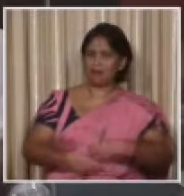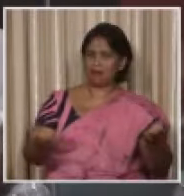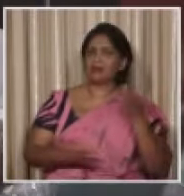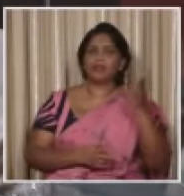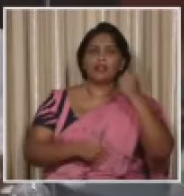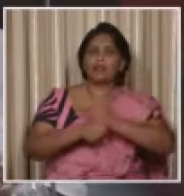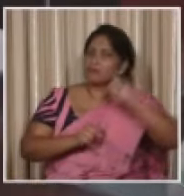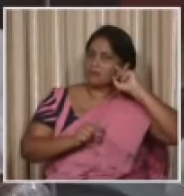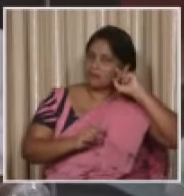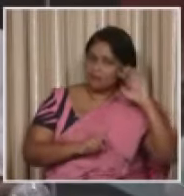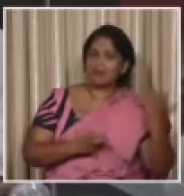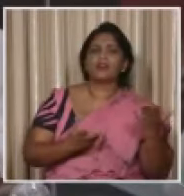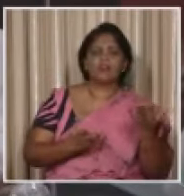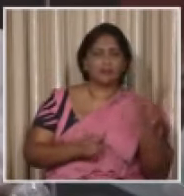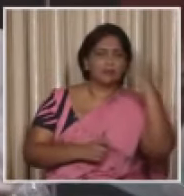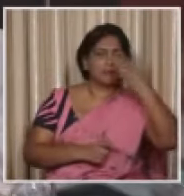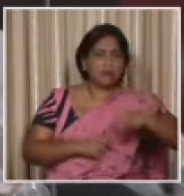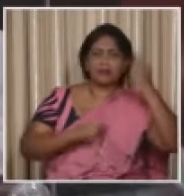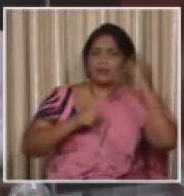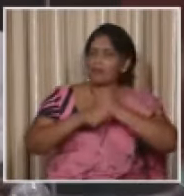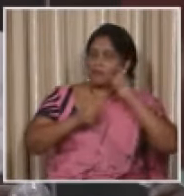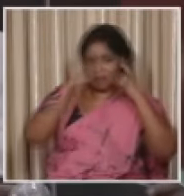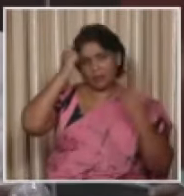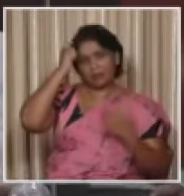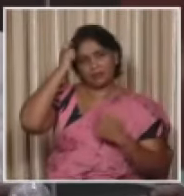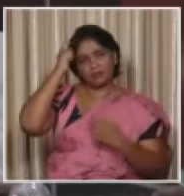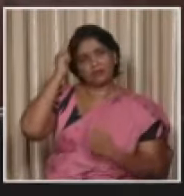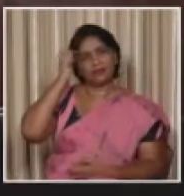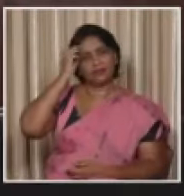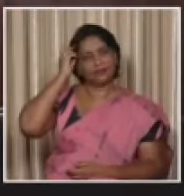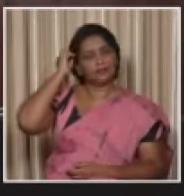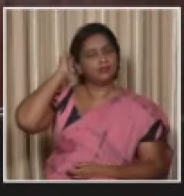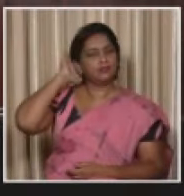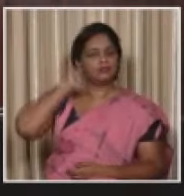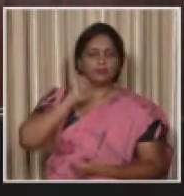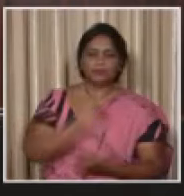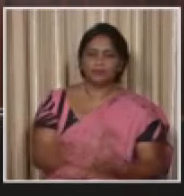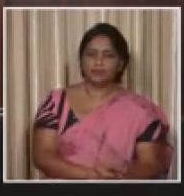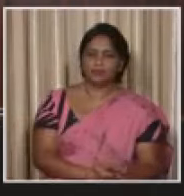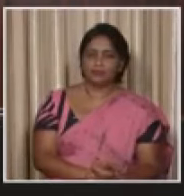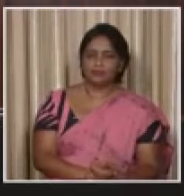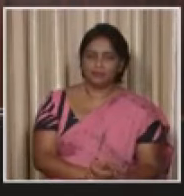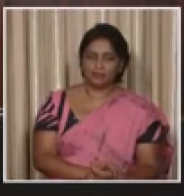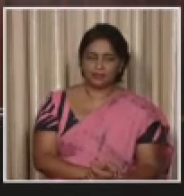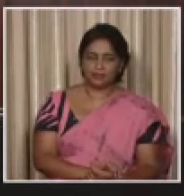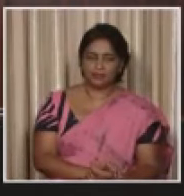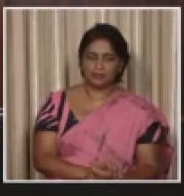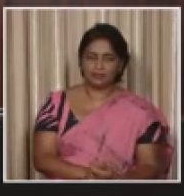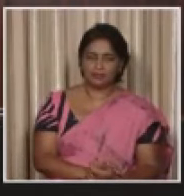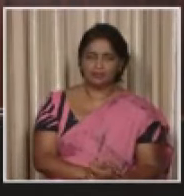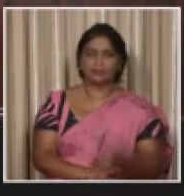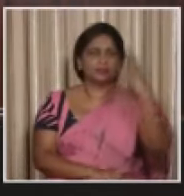ආණ්ඩුවක් දන්නේ නෑ ආණ්ඩුව නෙවෙයි පඩි වැඩි කරගත්ත කියලා අයාලේ යන්නේ හරි බොහොම සිතේ අයාලේ යන්නේ ලංසමෙතුමා අවසාන වශයෙන්